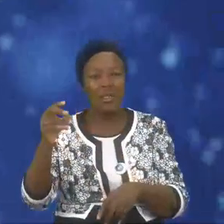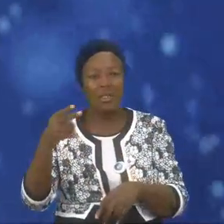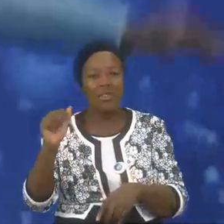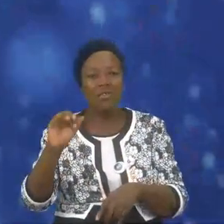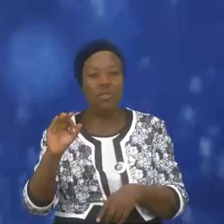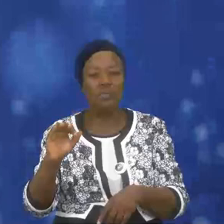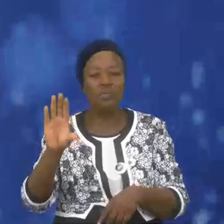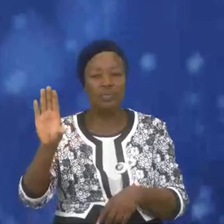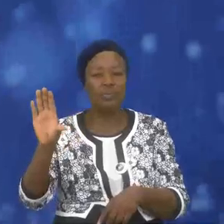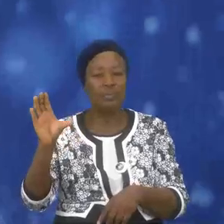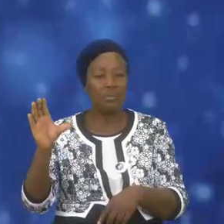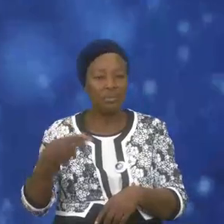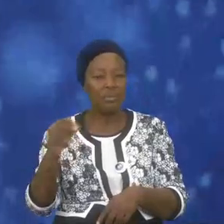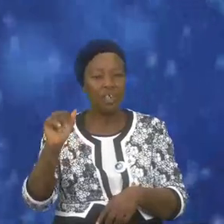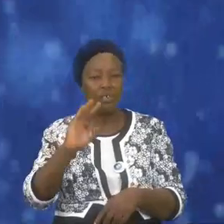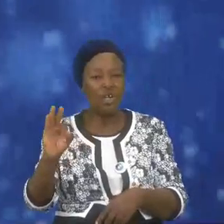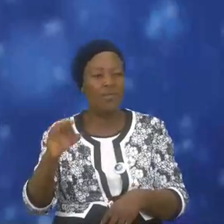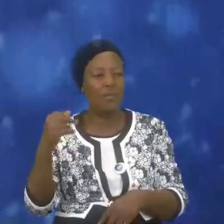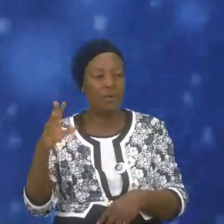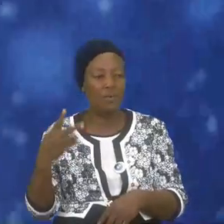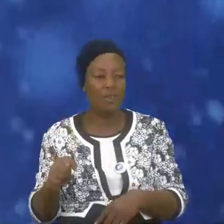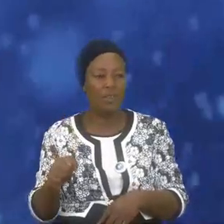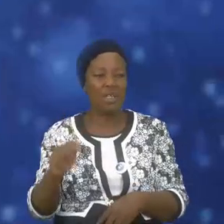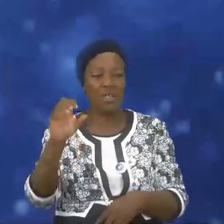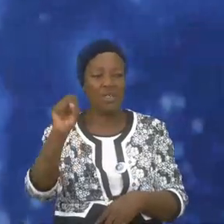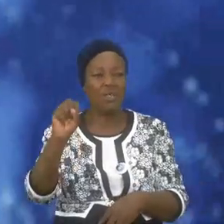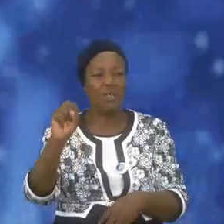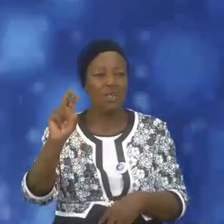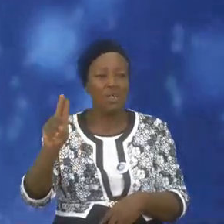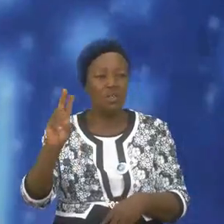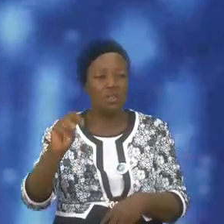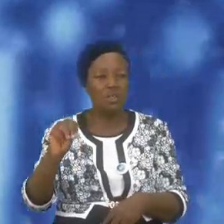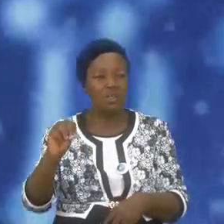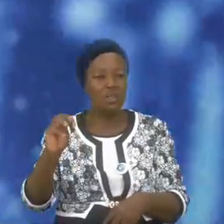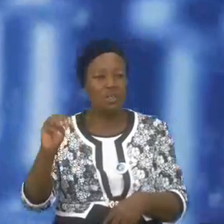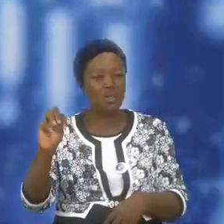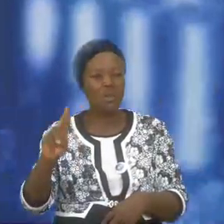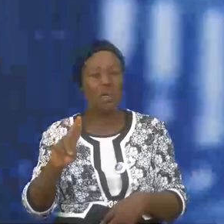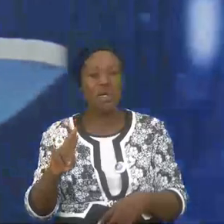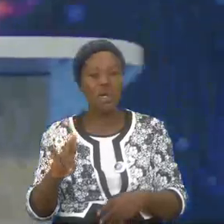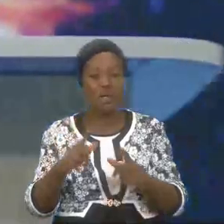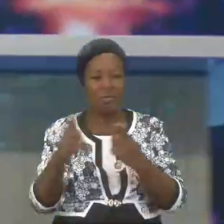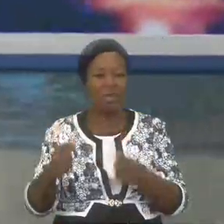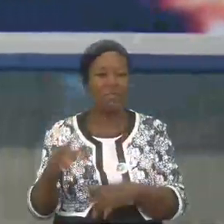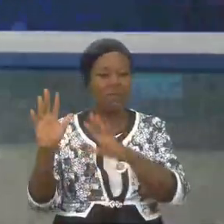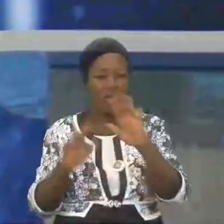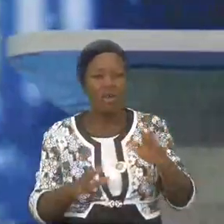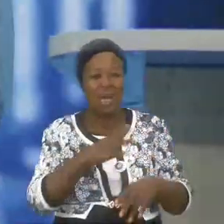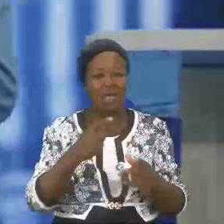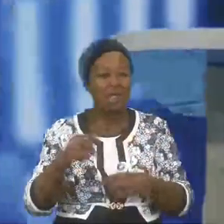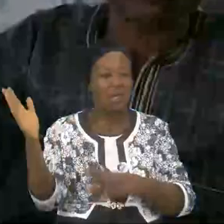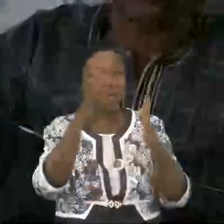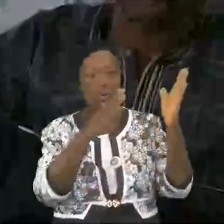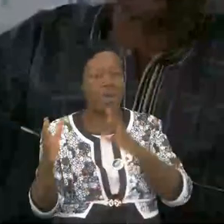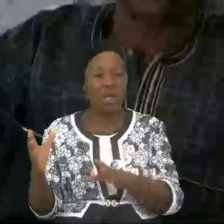d'une. Et en été, le vent les emporta et nulle trace. Toutes ces eaux